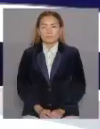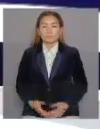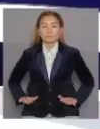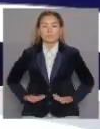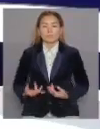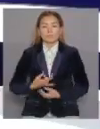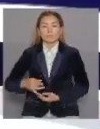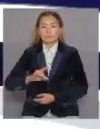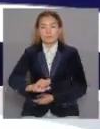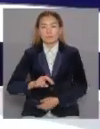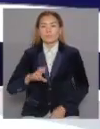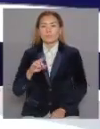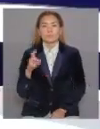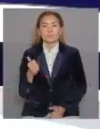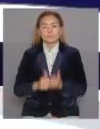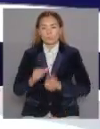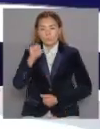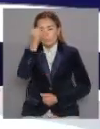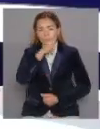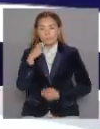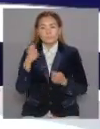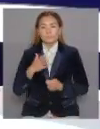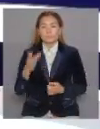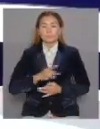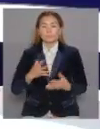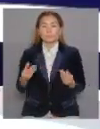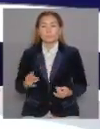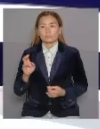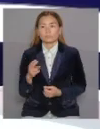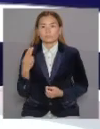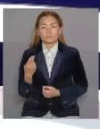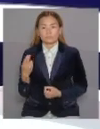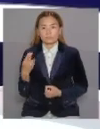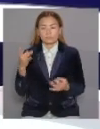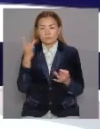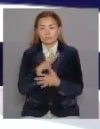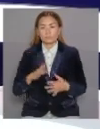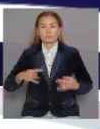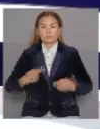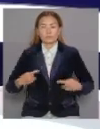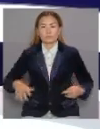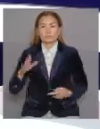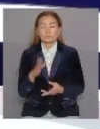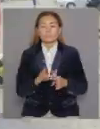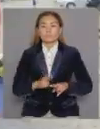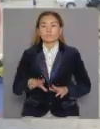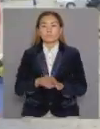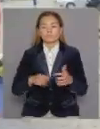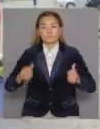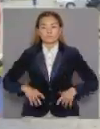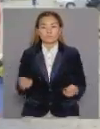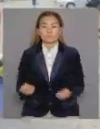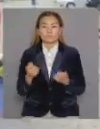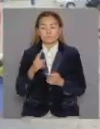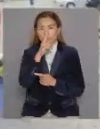Жители микрорайона Римбаза каждый год уделяют внимание празднованию национальных и традиционных праздников. В этот раз они решили отметить